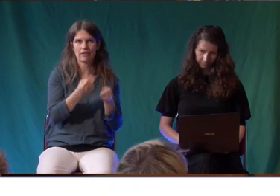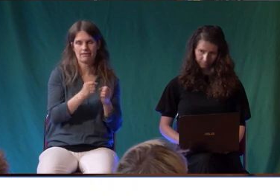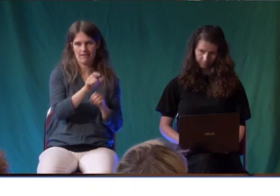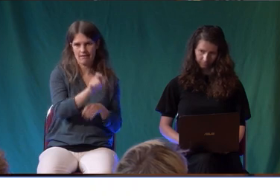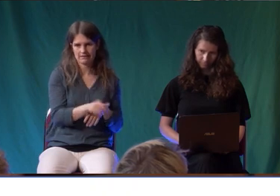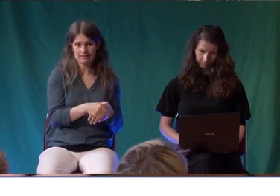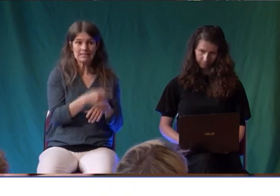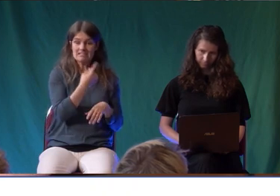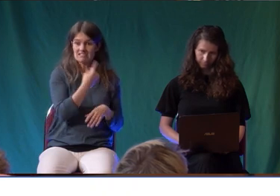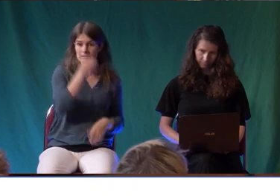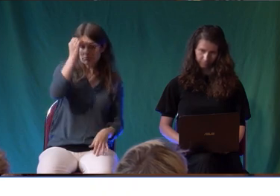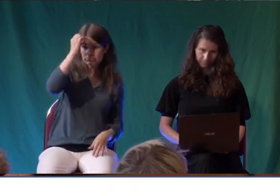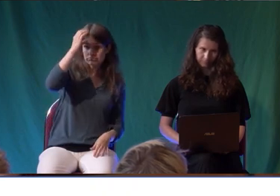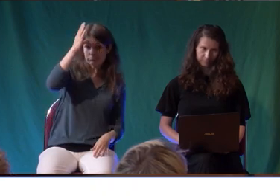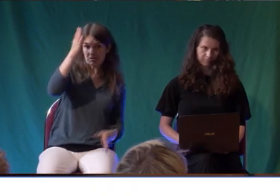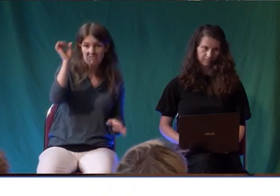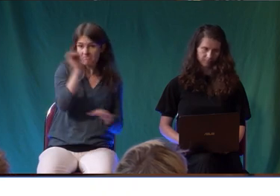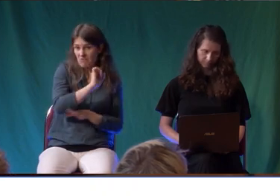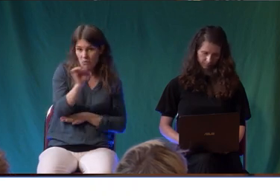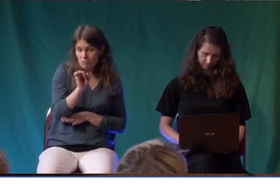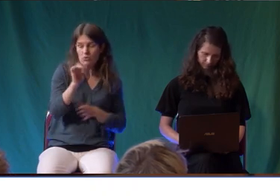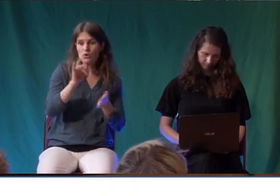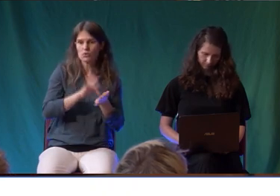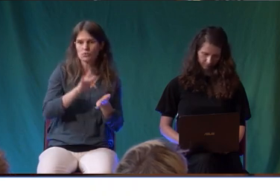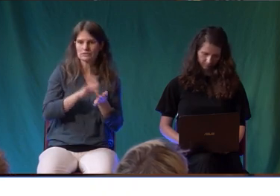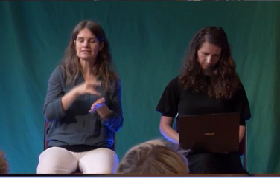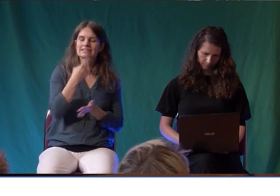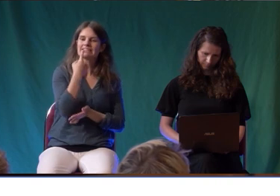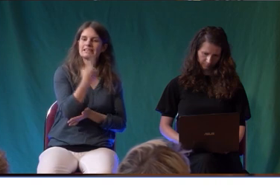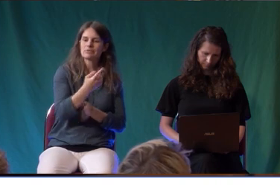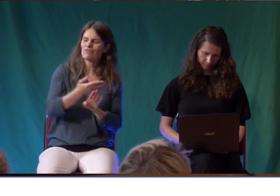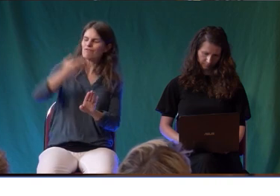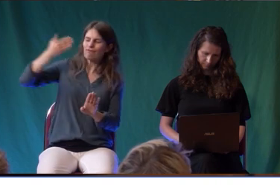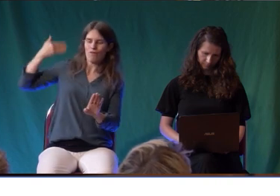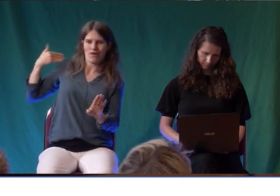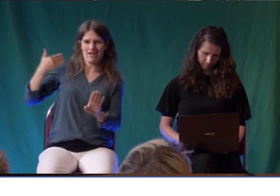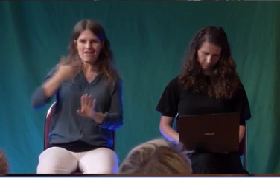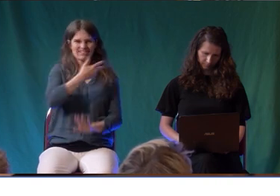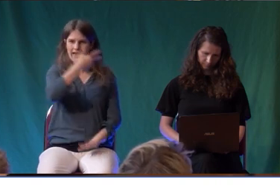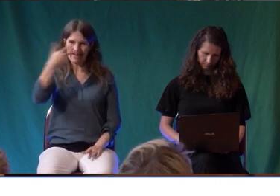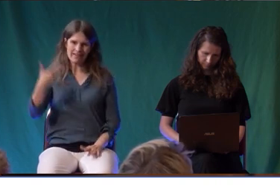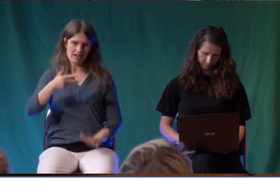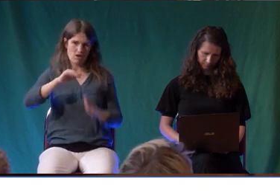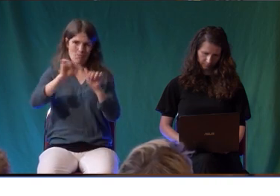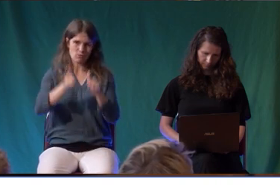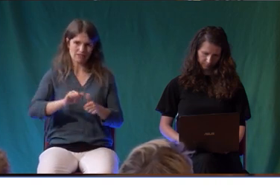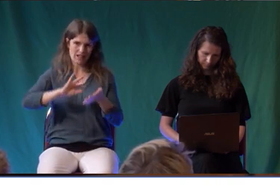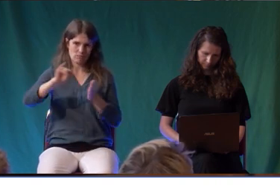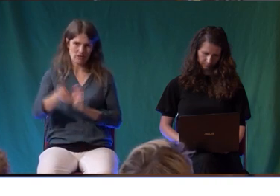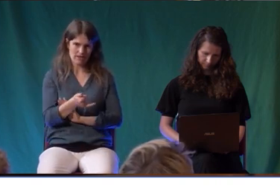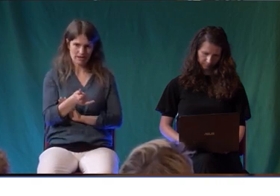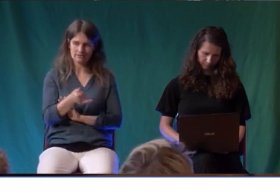zuletzt daran dass sie in einem dreijährigen Modellprojekt zusammen mit ihren Kolleginnen vom Verein